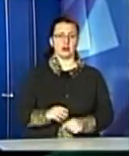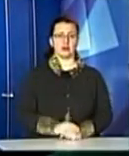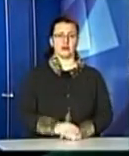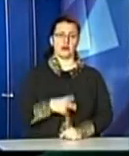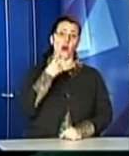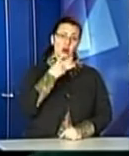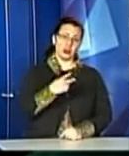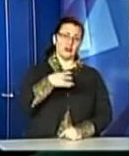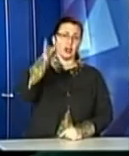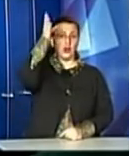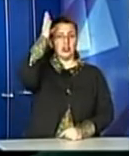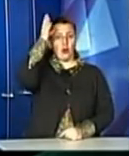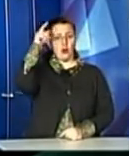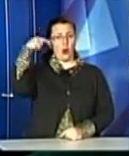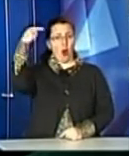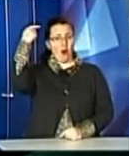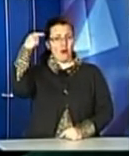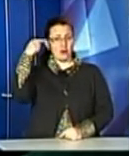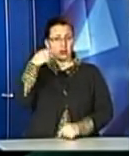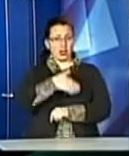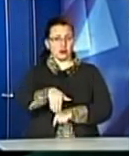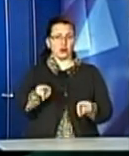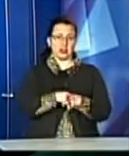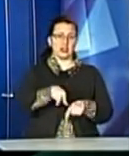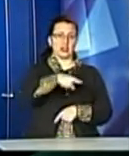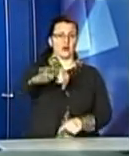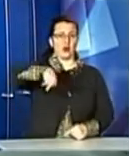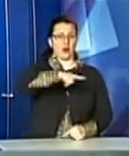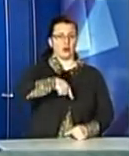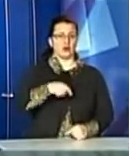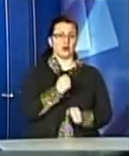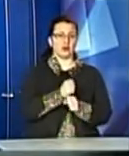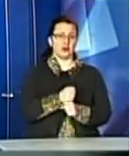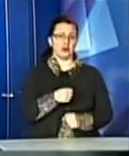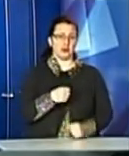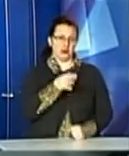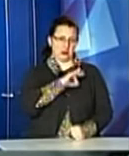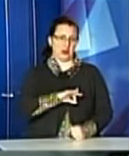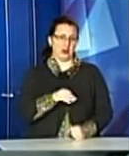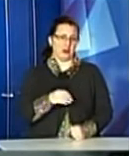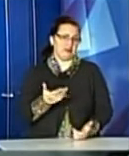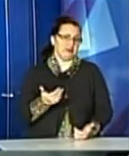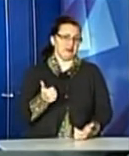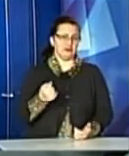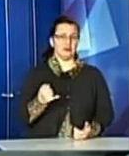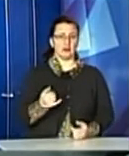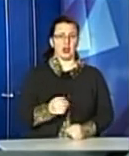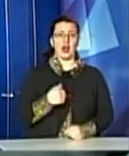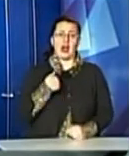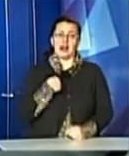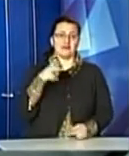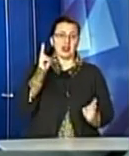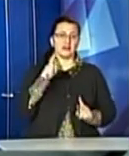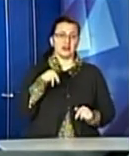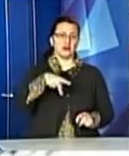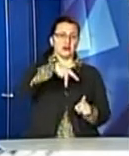Подивимося, вон наукова, Кульпарківська теж кільце зробив. Вигідніше стало. Ну так і це все до розвантажує рух, але тут я б не сказав, що він тут